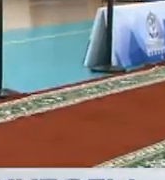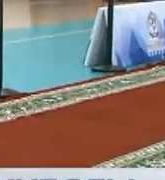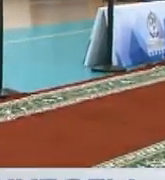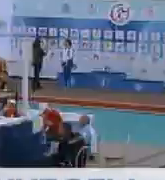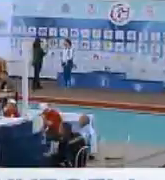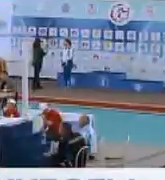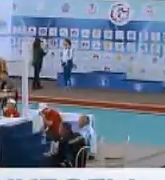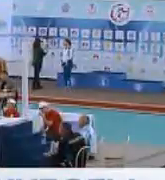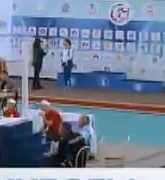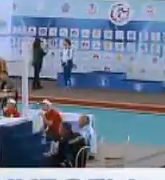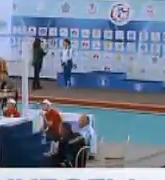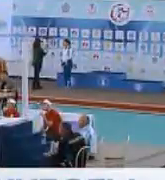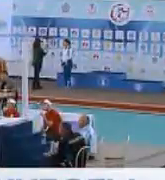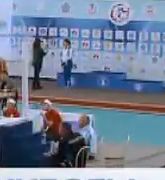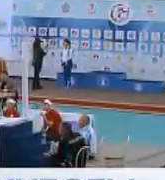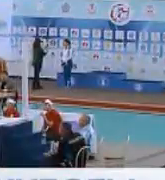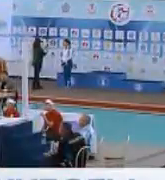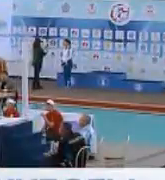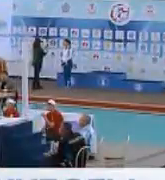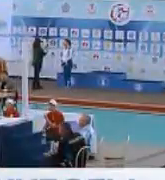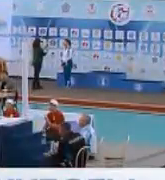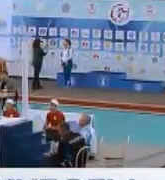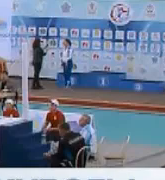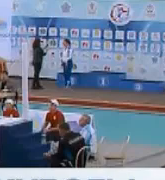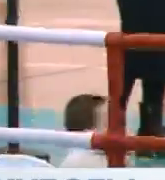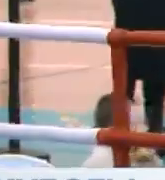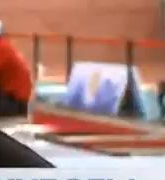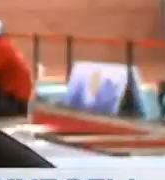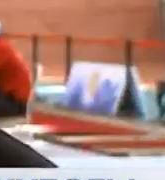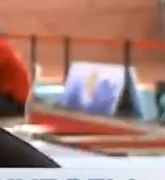жүлдегері Марина Вальнованың жүлдесіне арналды.